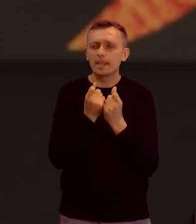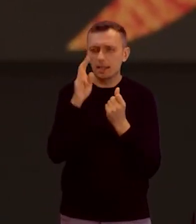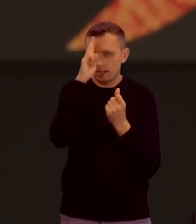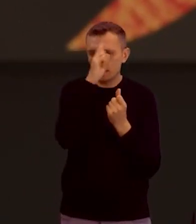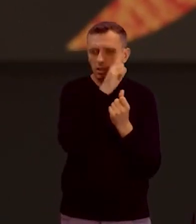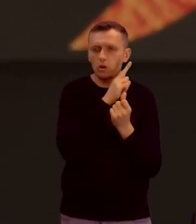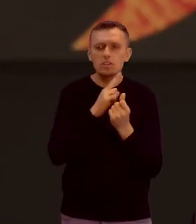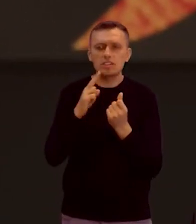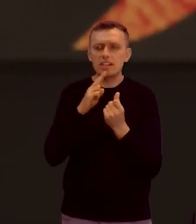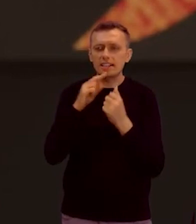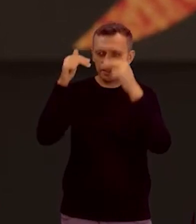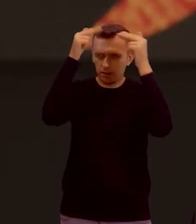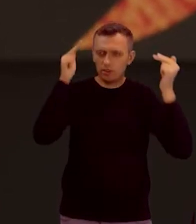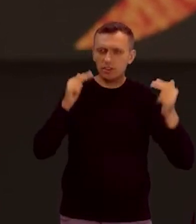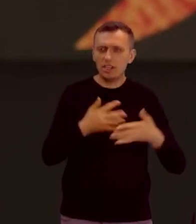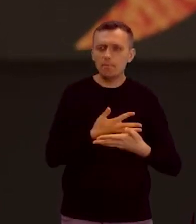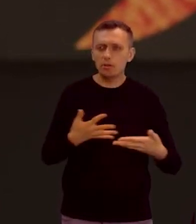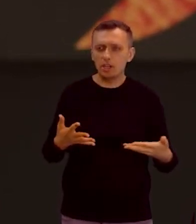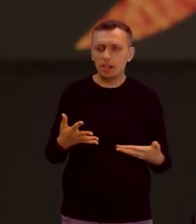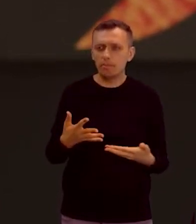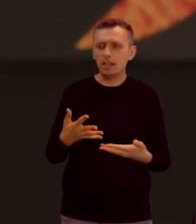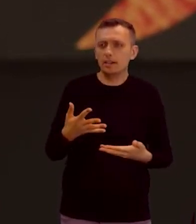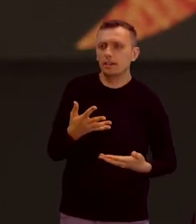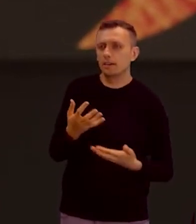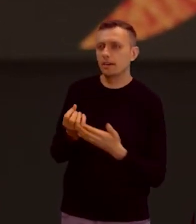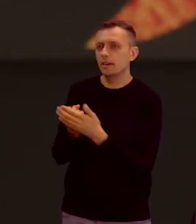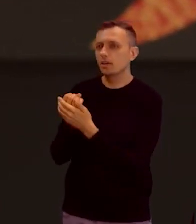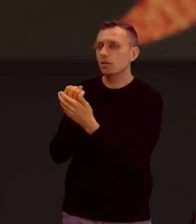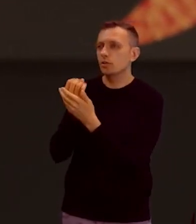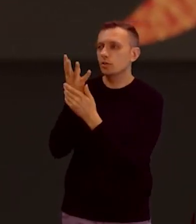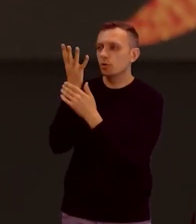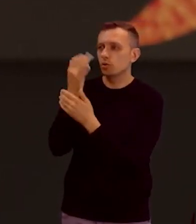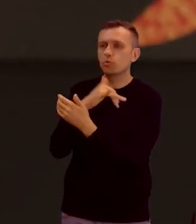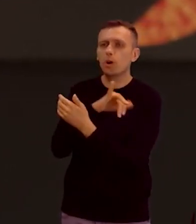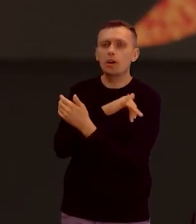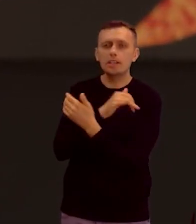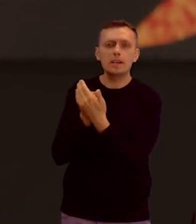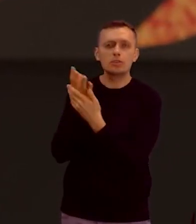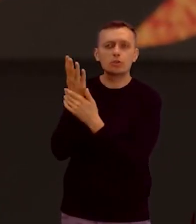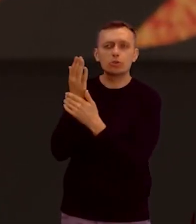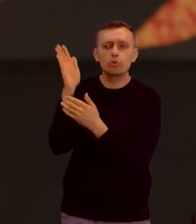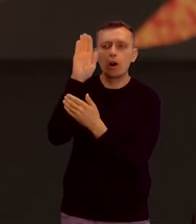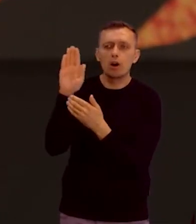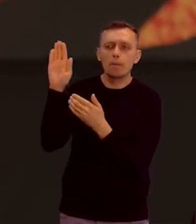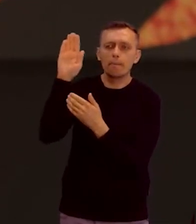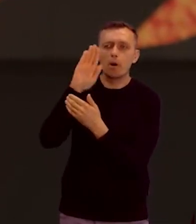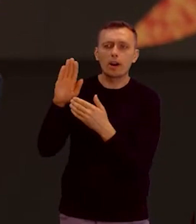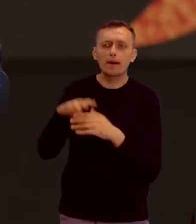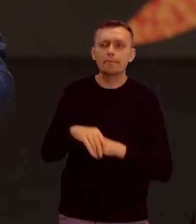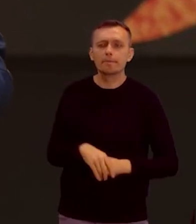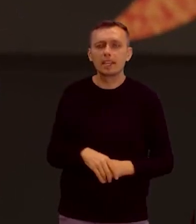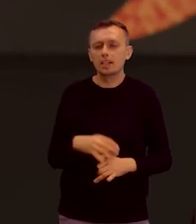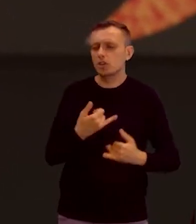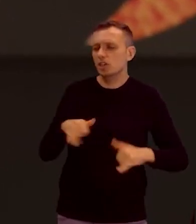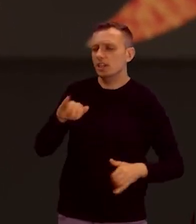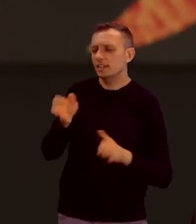niebie i na ziemi od Boga bierze swoje imię. Czyli inaczej mówiąc, wszelkie